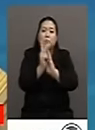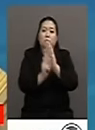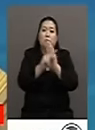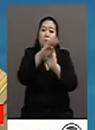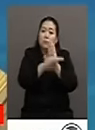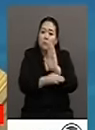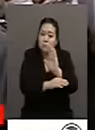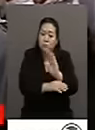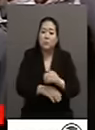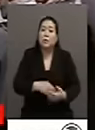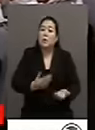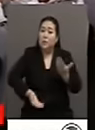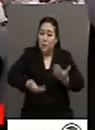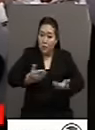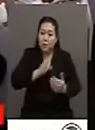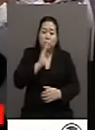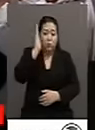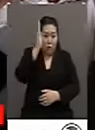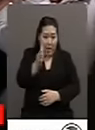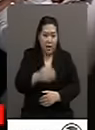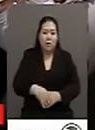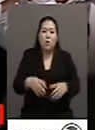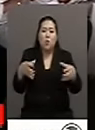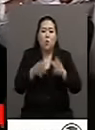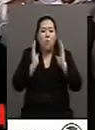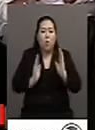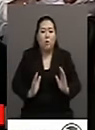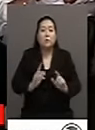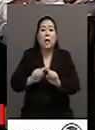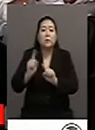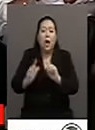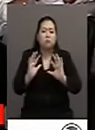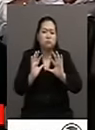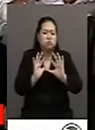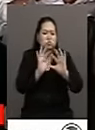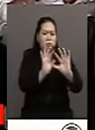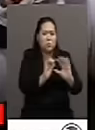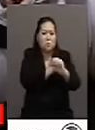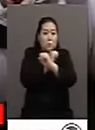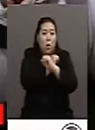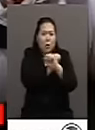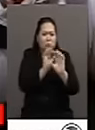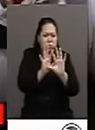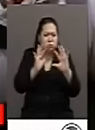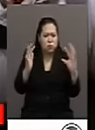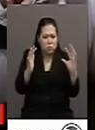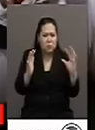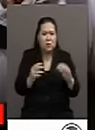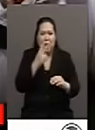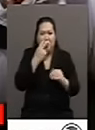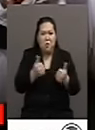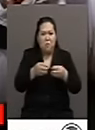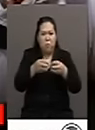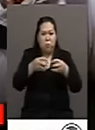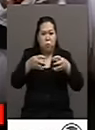ะมีบรรดาศิษย์ต่างที่เดินทางมาเยอะนะฮะแล้วก็นักข่าวก็สอบถามว่าช่วงนี้เห็นเยอะนะครับแล้วก็มีการ